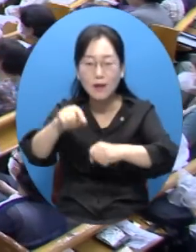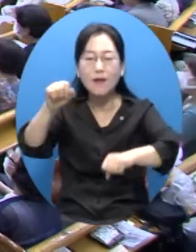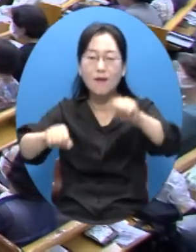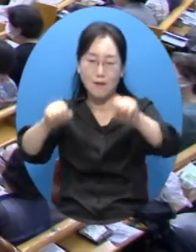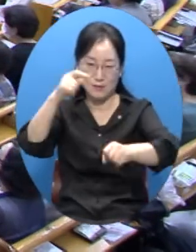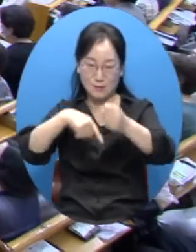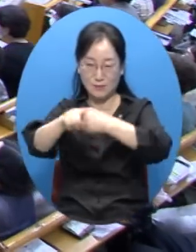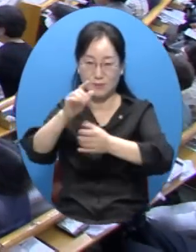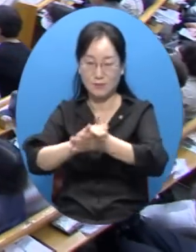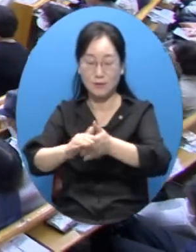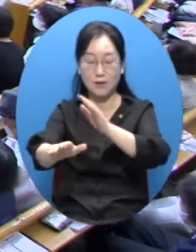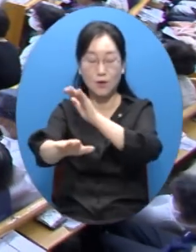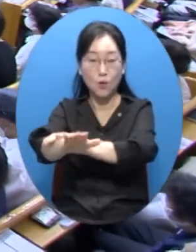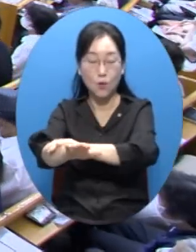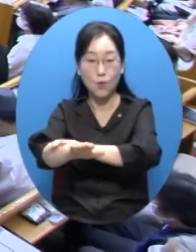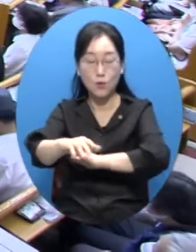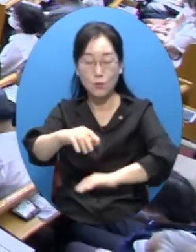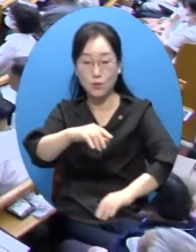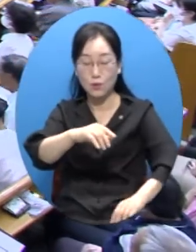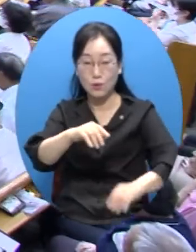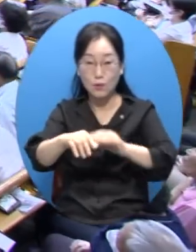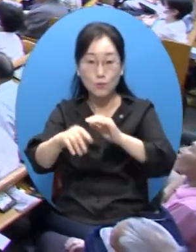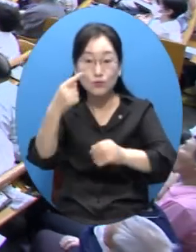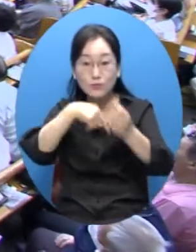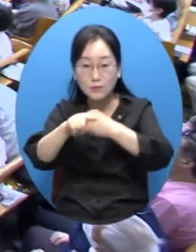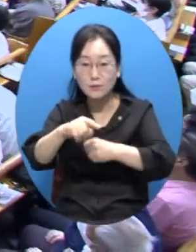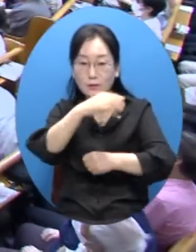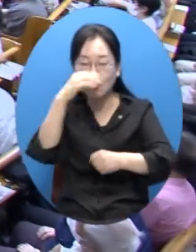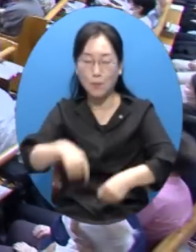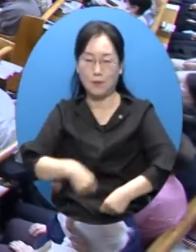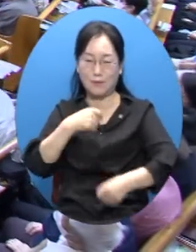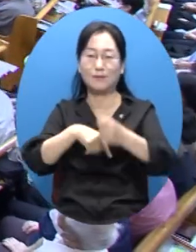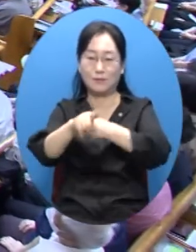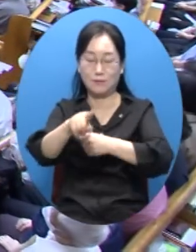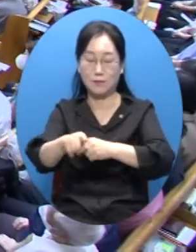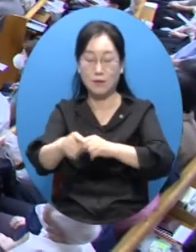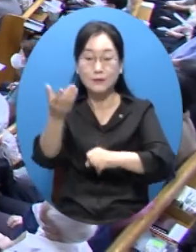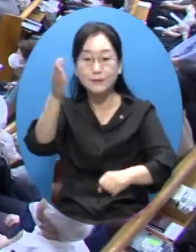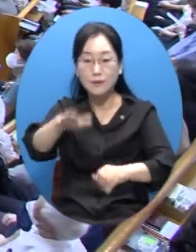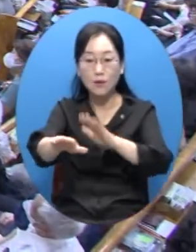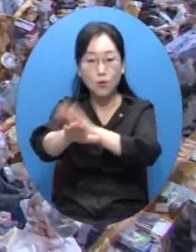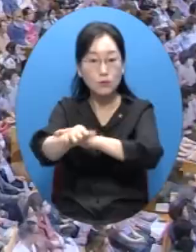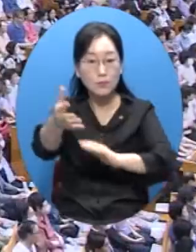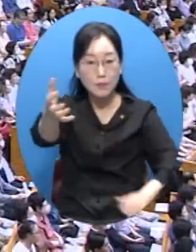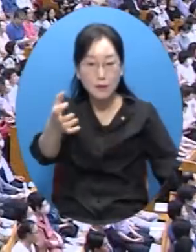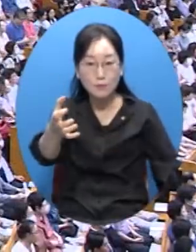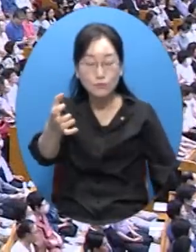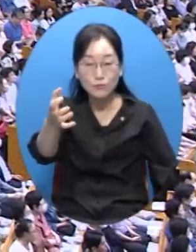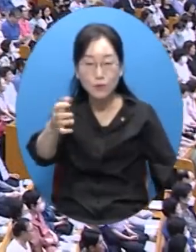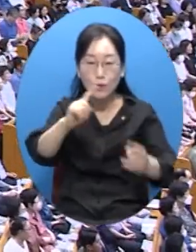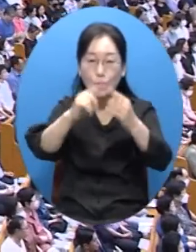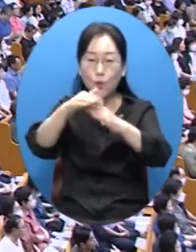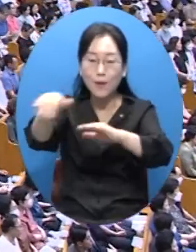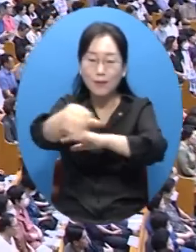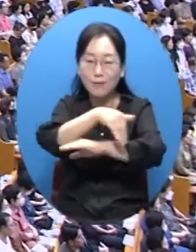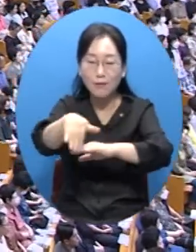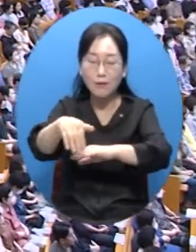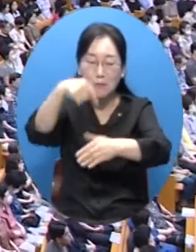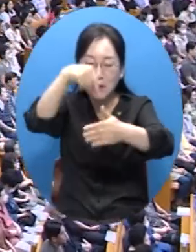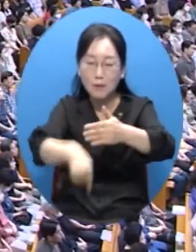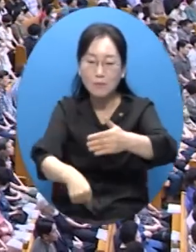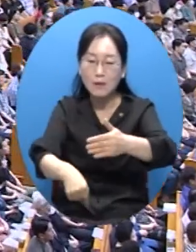나타난 오른손은 의롭고 바른 손입니다. 그런데 오른손이 말라있다는 것은 교회를 다니고 있지만 심령이